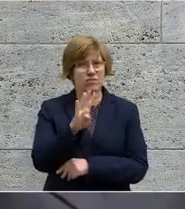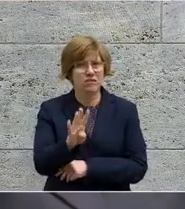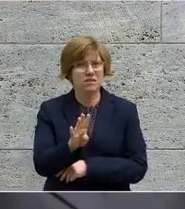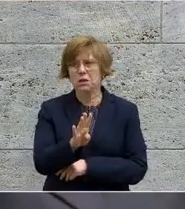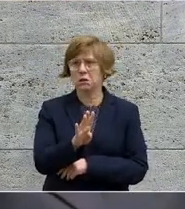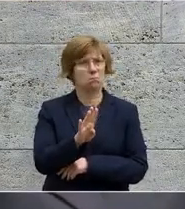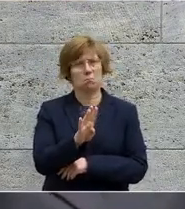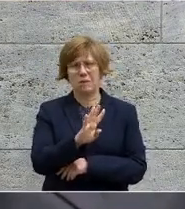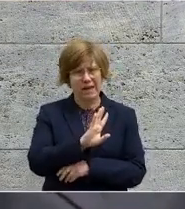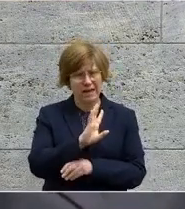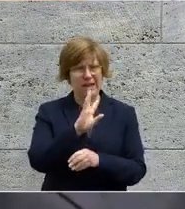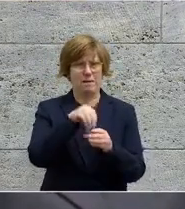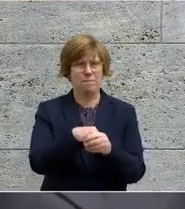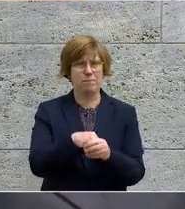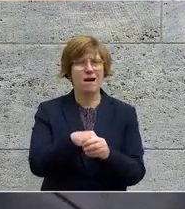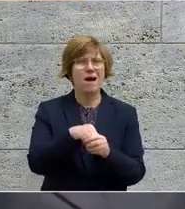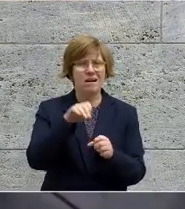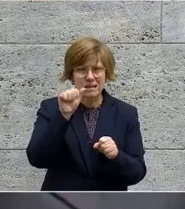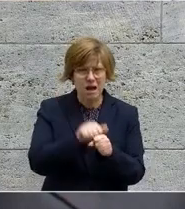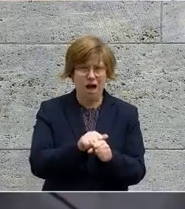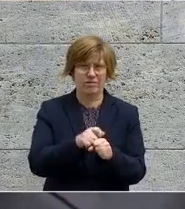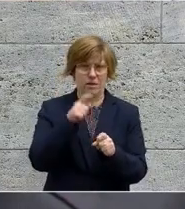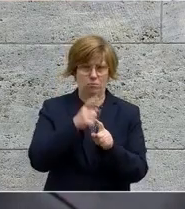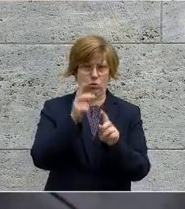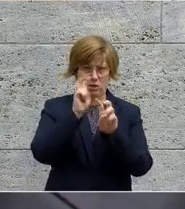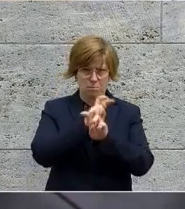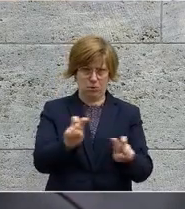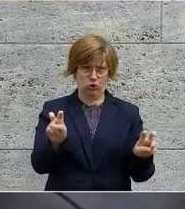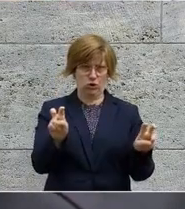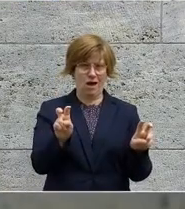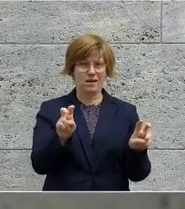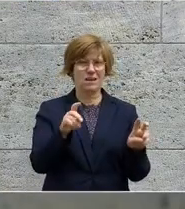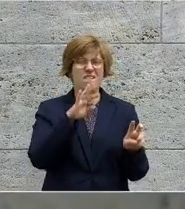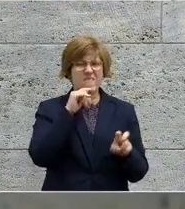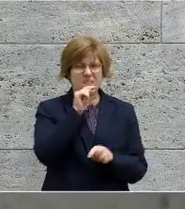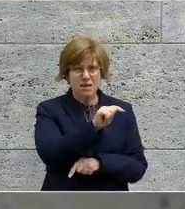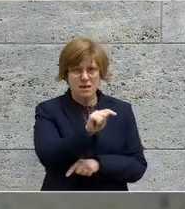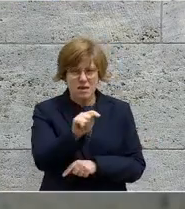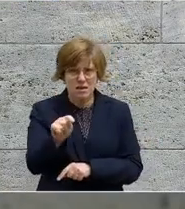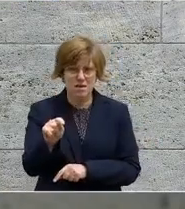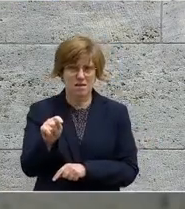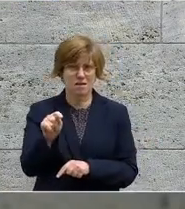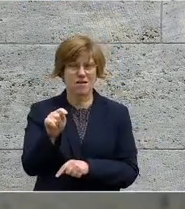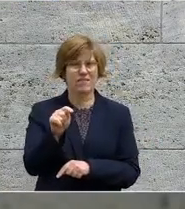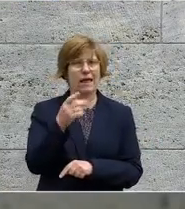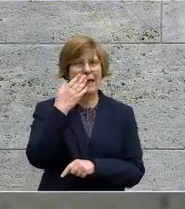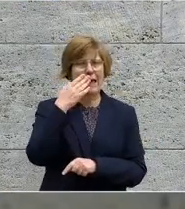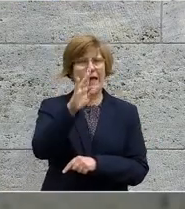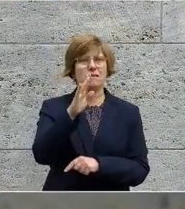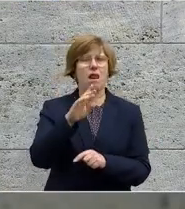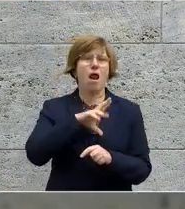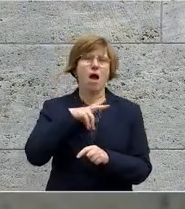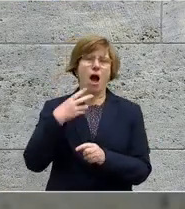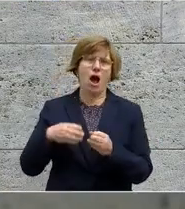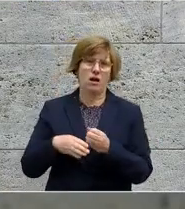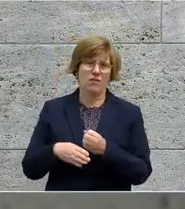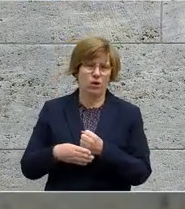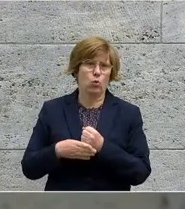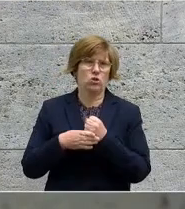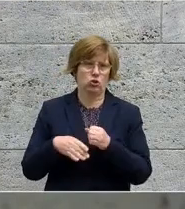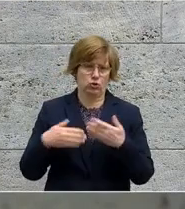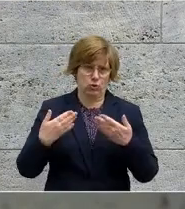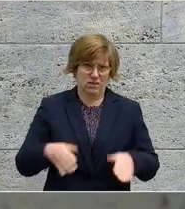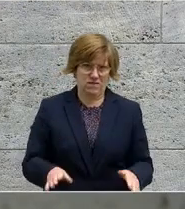keineswegs aus. Zu Recht kann und muss darauf hingewiesen werden, dass viele von ihnen das Hitler-Regime lange unterstützt hatten